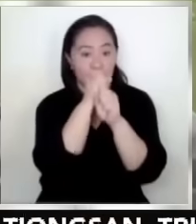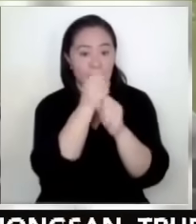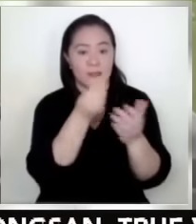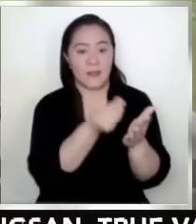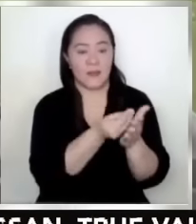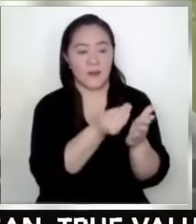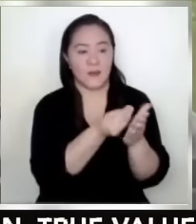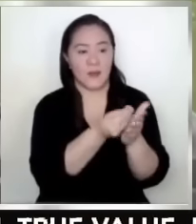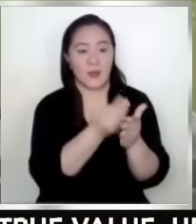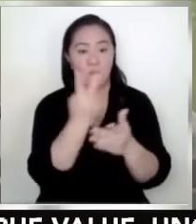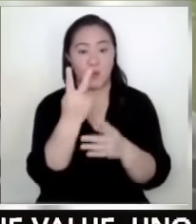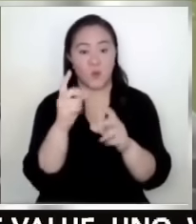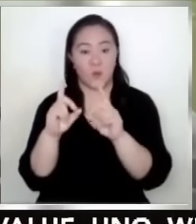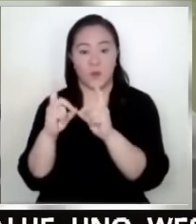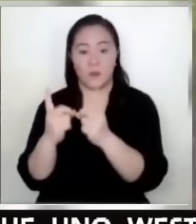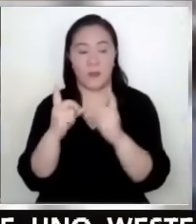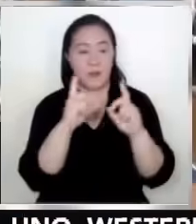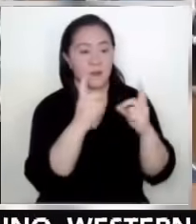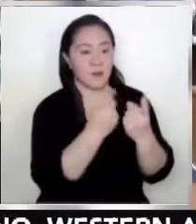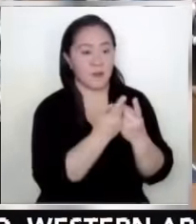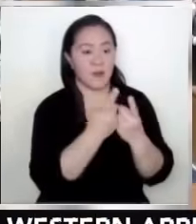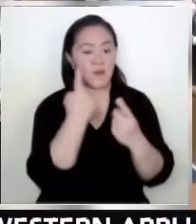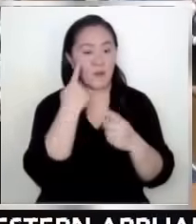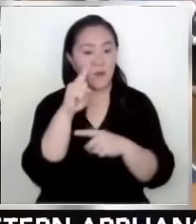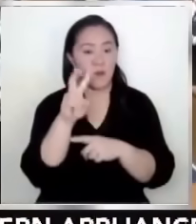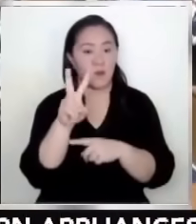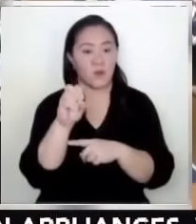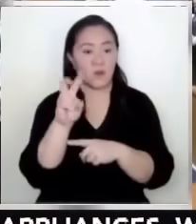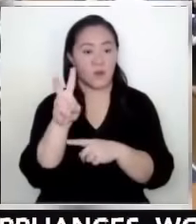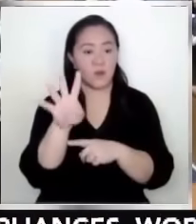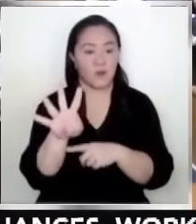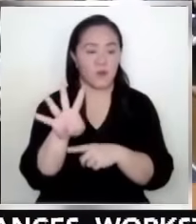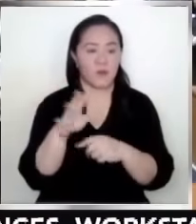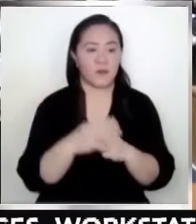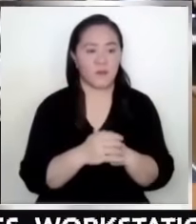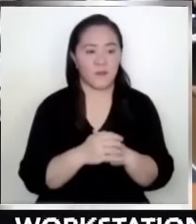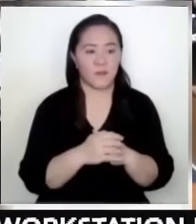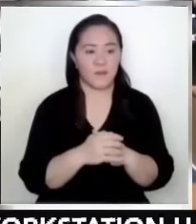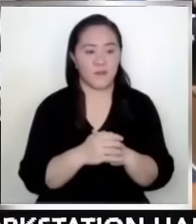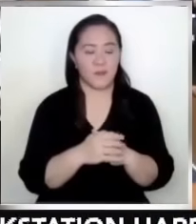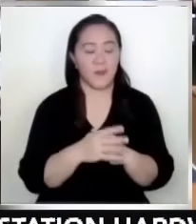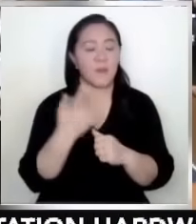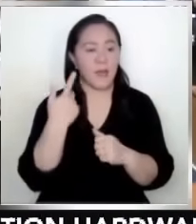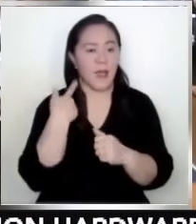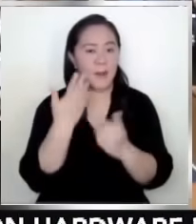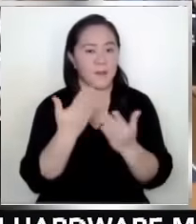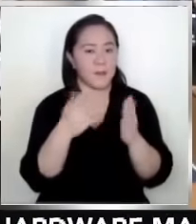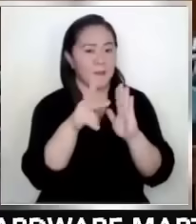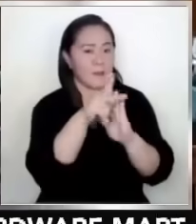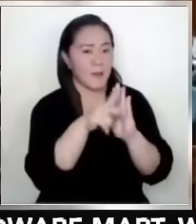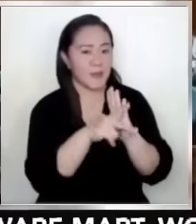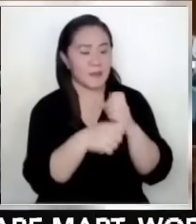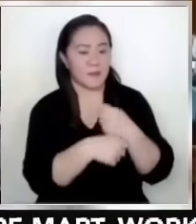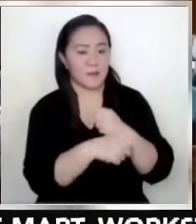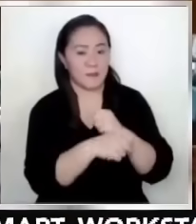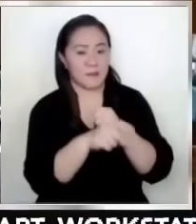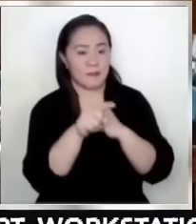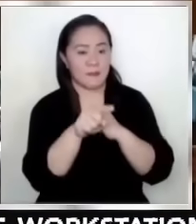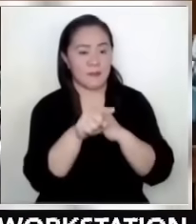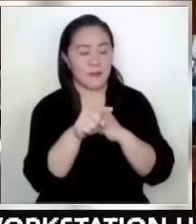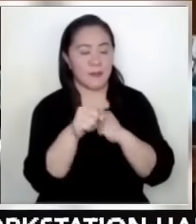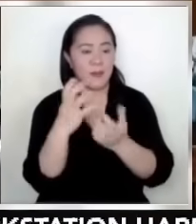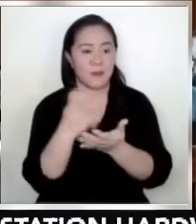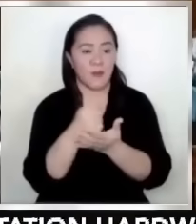ahensya para sa 2024. Magkakaroon tayo ng policy dito. Palagay po natin ay mataas ang claimer ng ating mamamayan